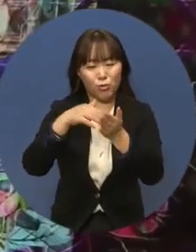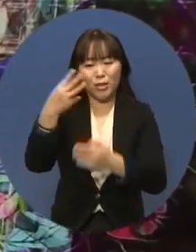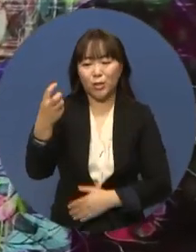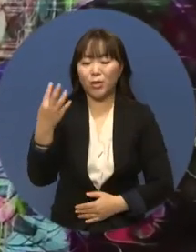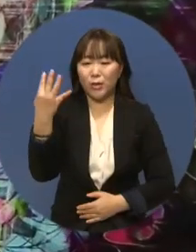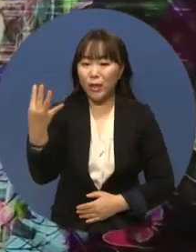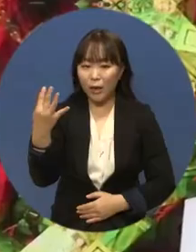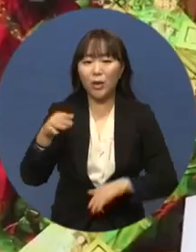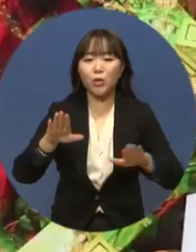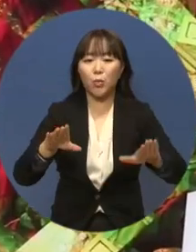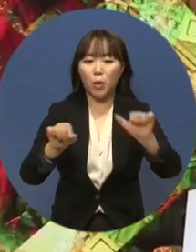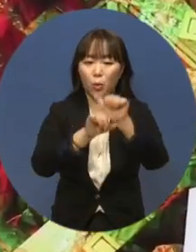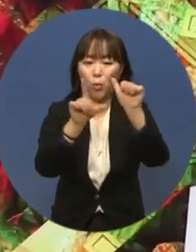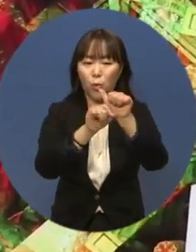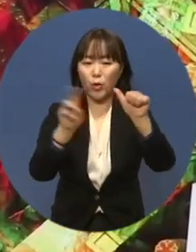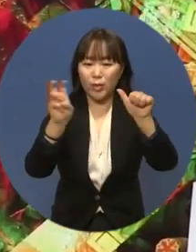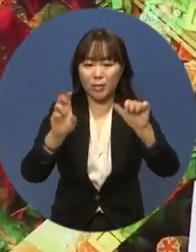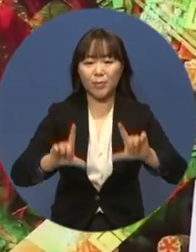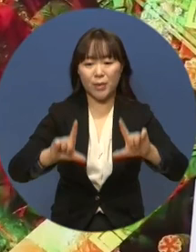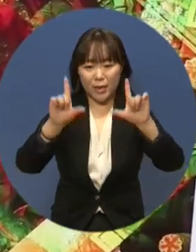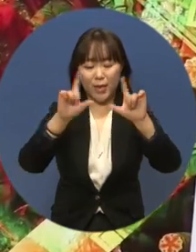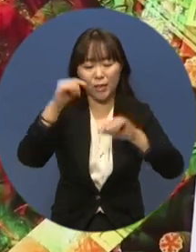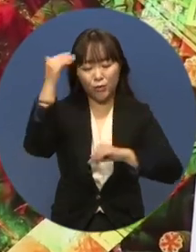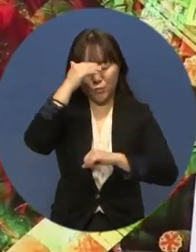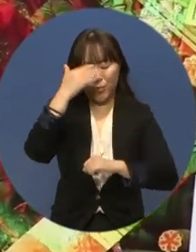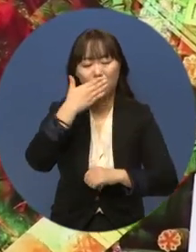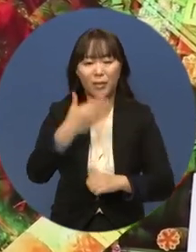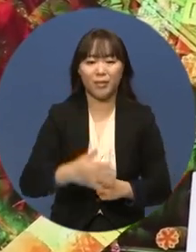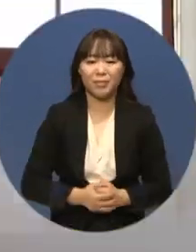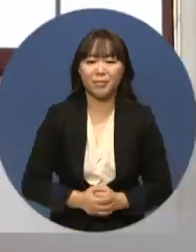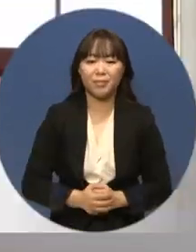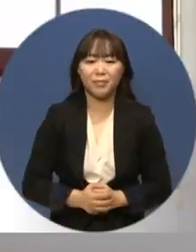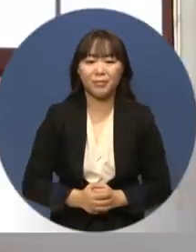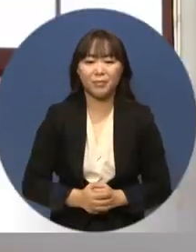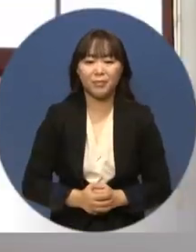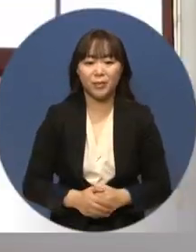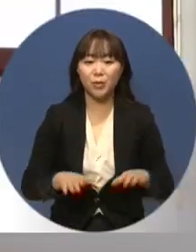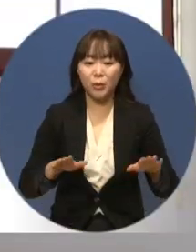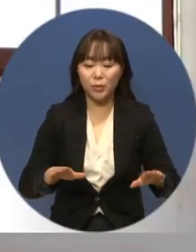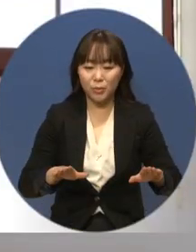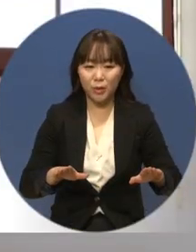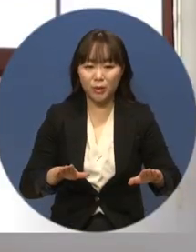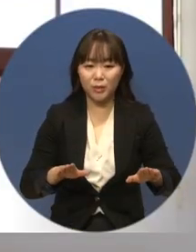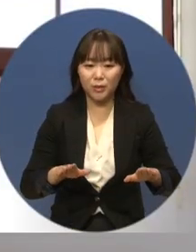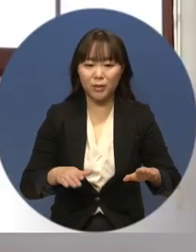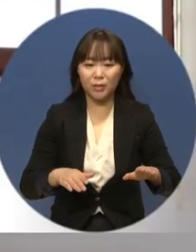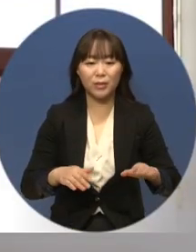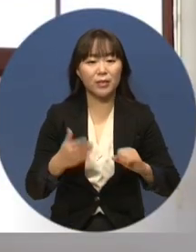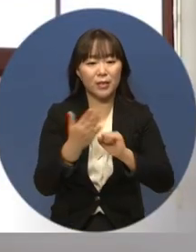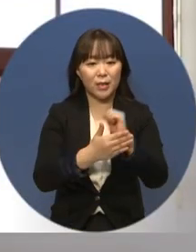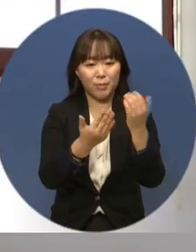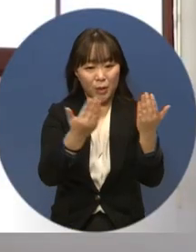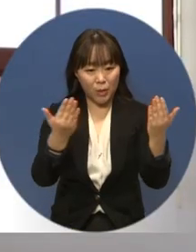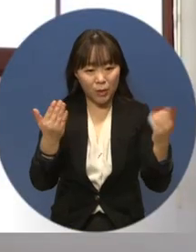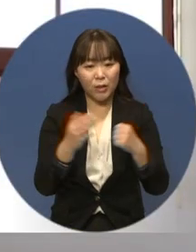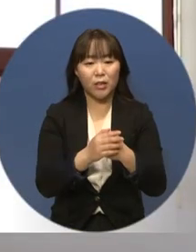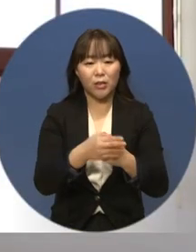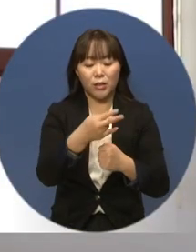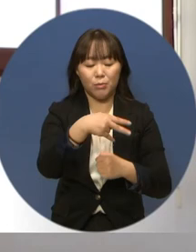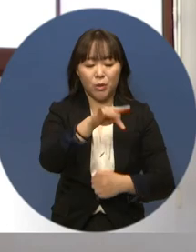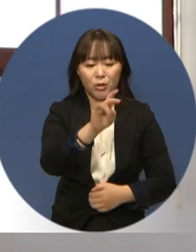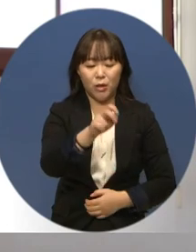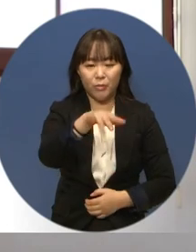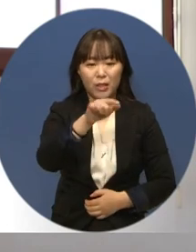34점이 오는 5월 30일까지 관람객을 맞이합니다. 이번 전시는 섬진강과